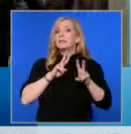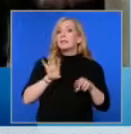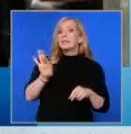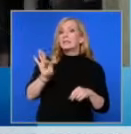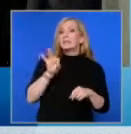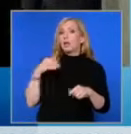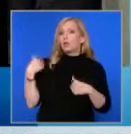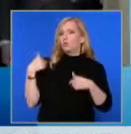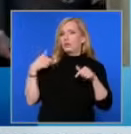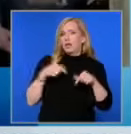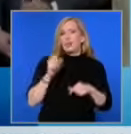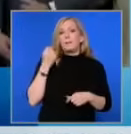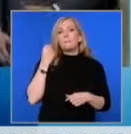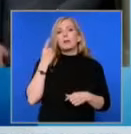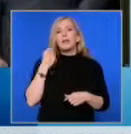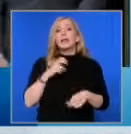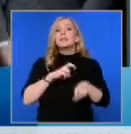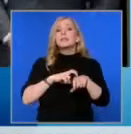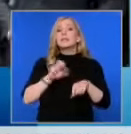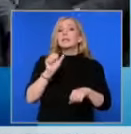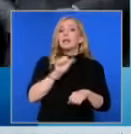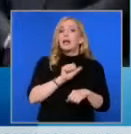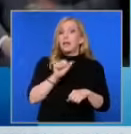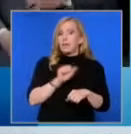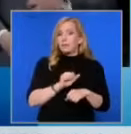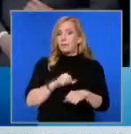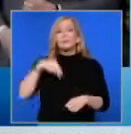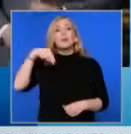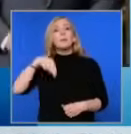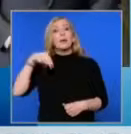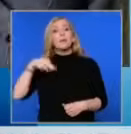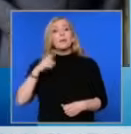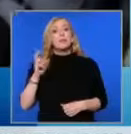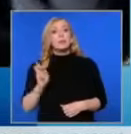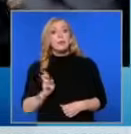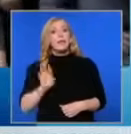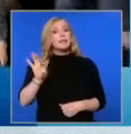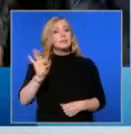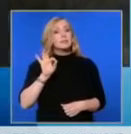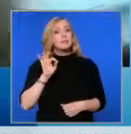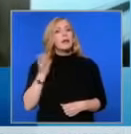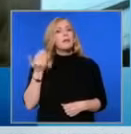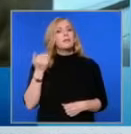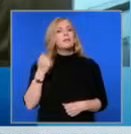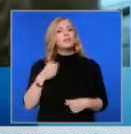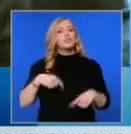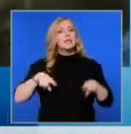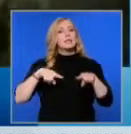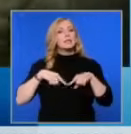заложиха на досегашния председател на групата Десислава Атанасова. ПП-ДБ номинираха бившия касационен